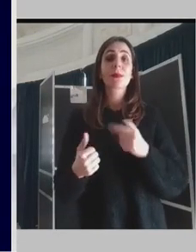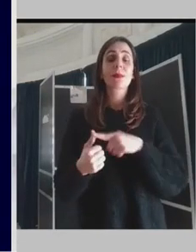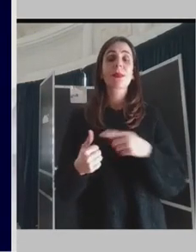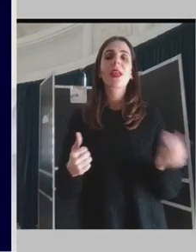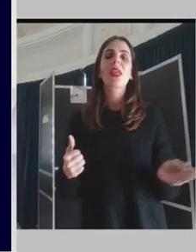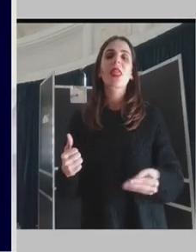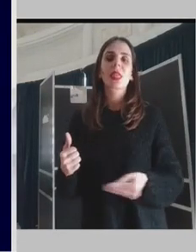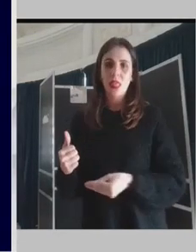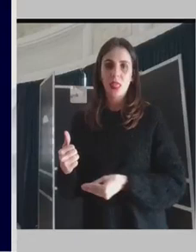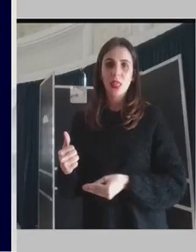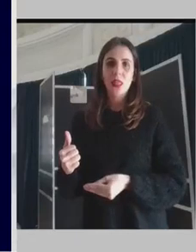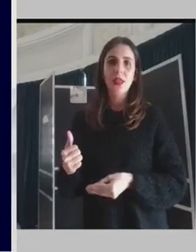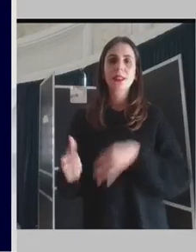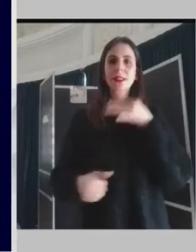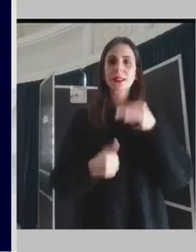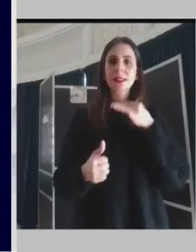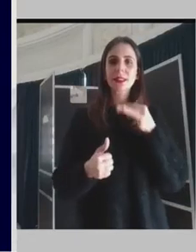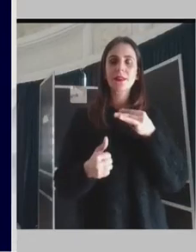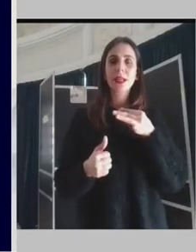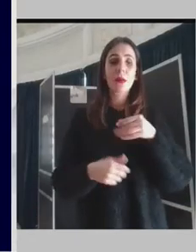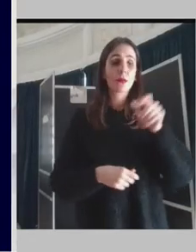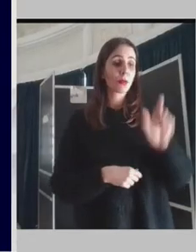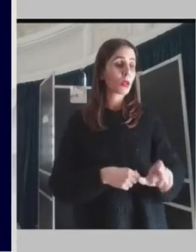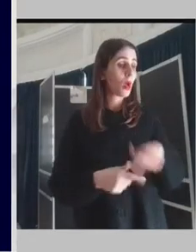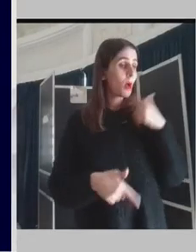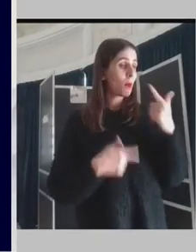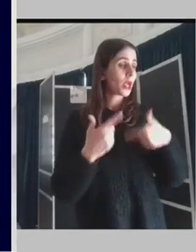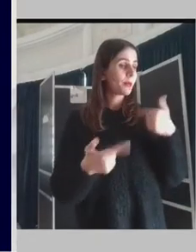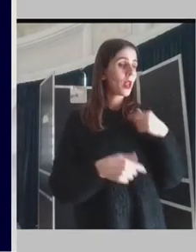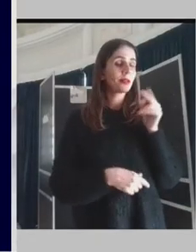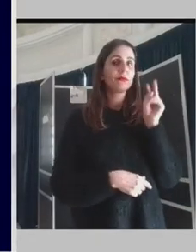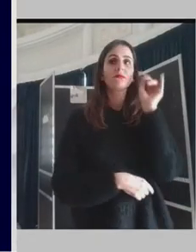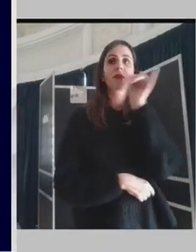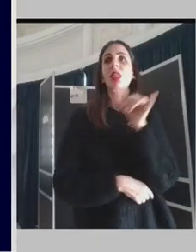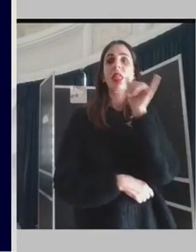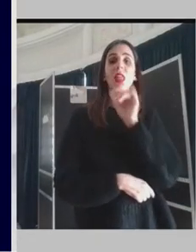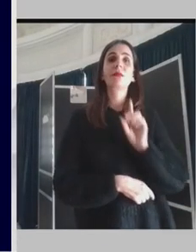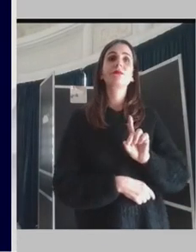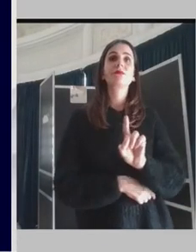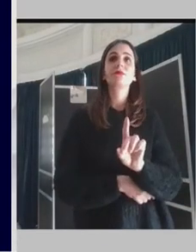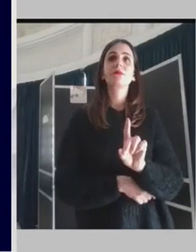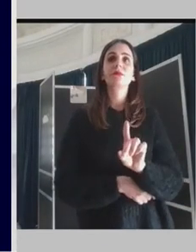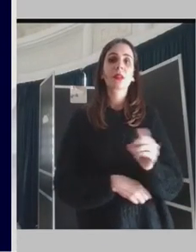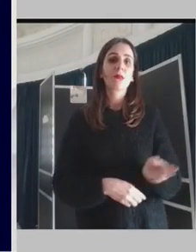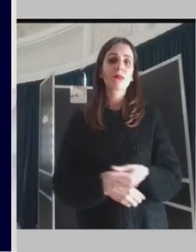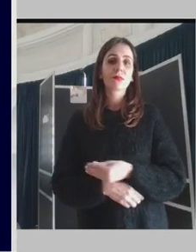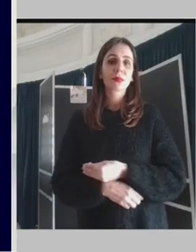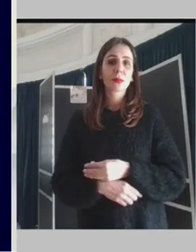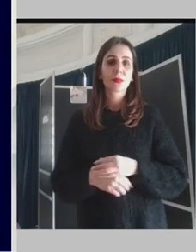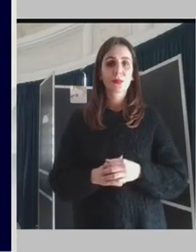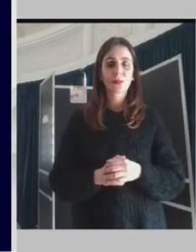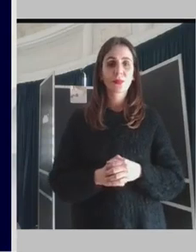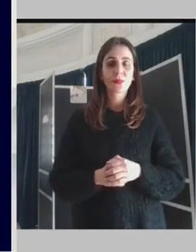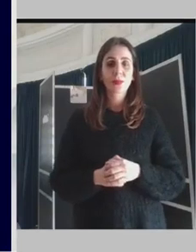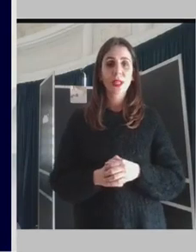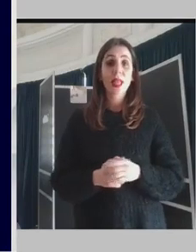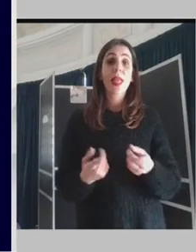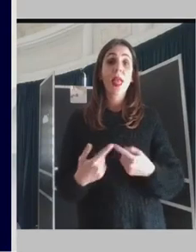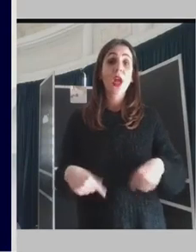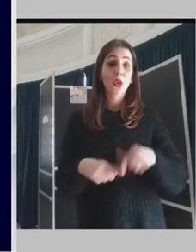cioè passare avanti e non intervenire, passare oltre. E lo